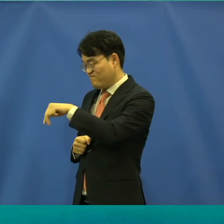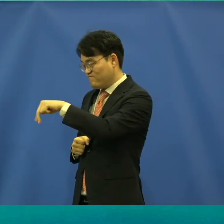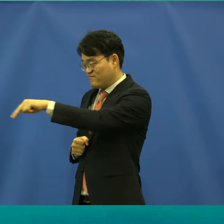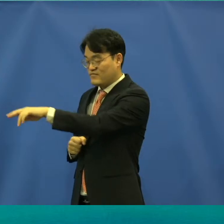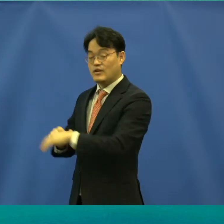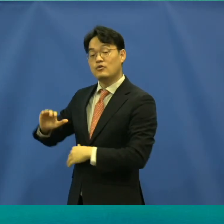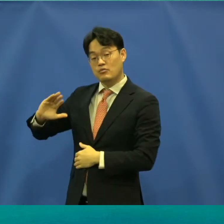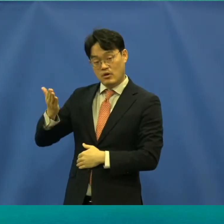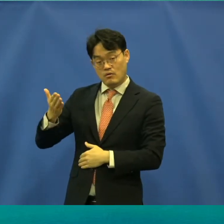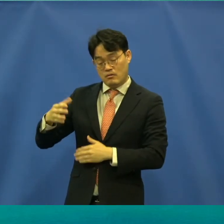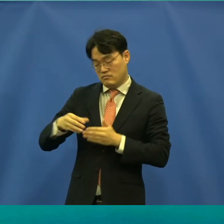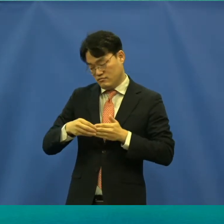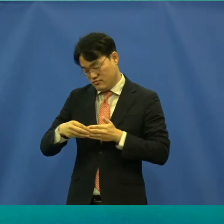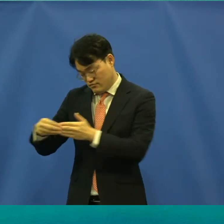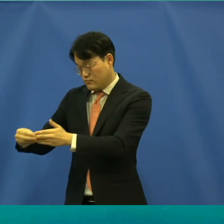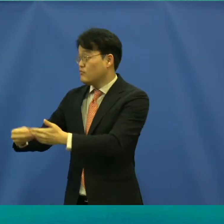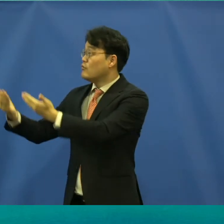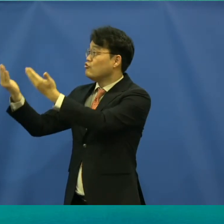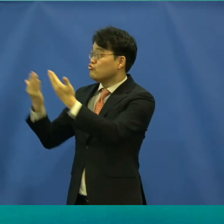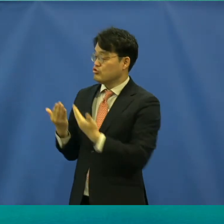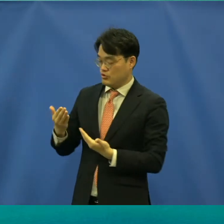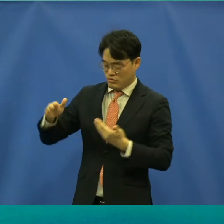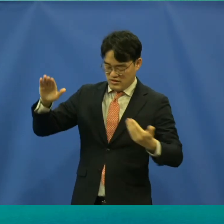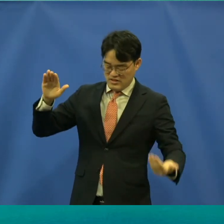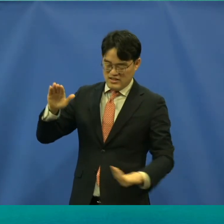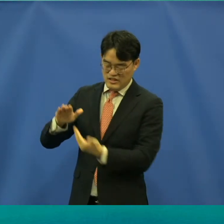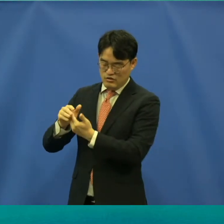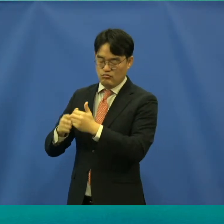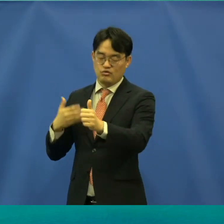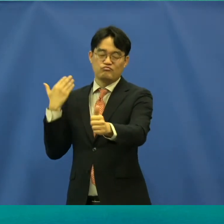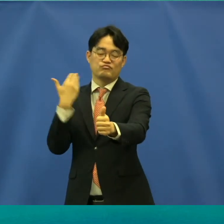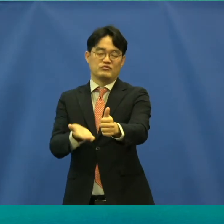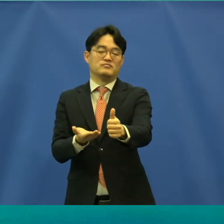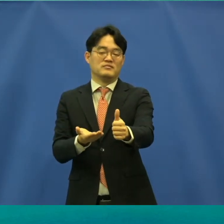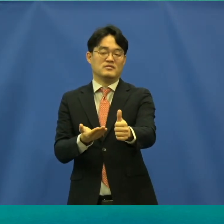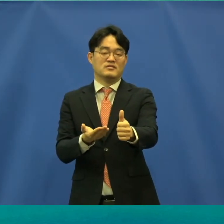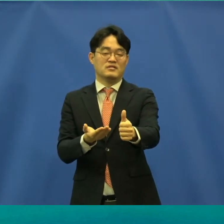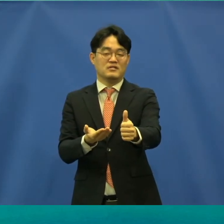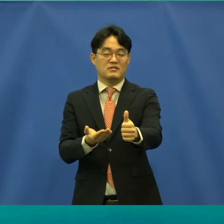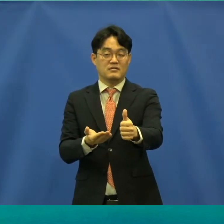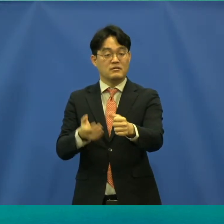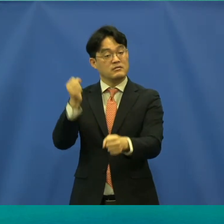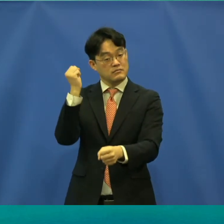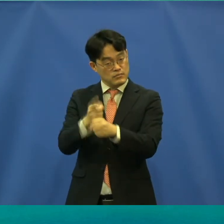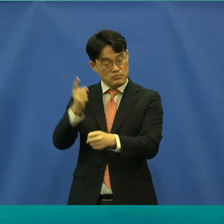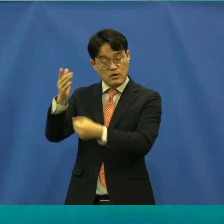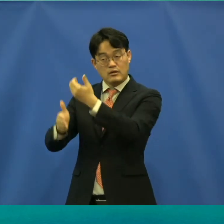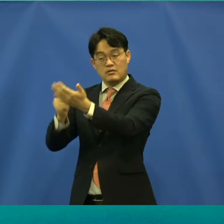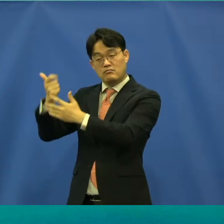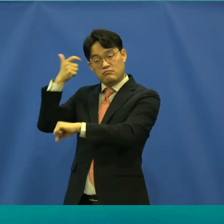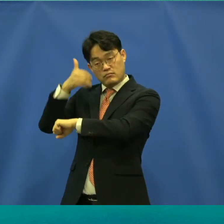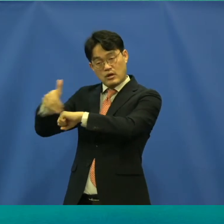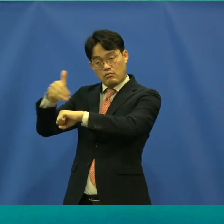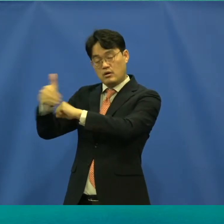그 임한 말씀은 이제 요나를 어디론가 데려가시겠다는 것입니다. 하나님이 모세에게 말씀하십니다. 가라